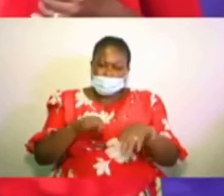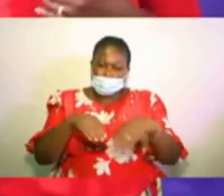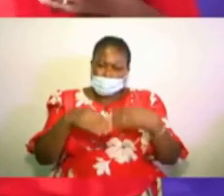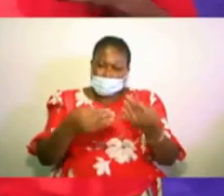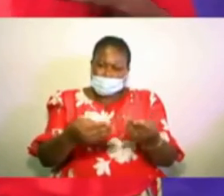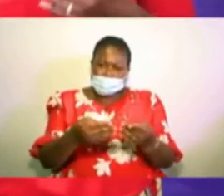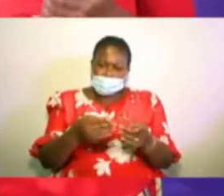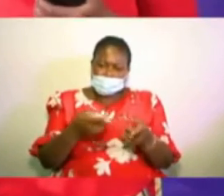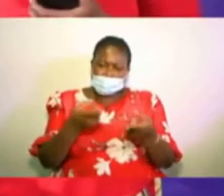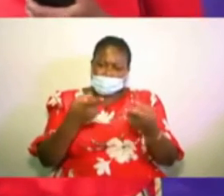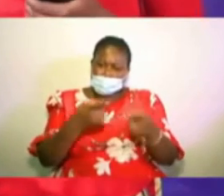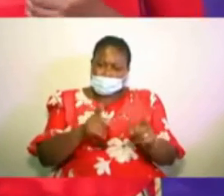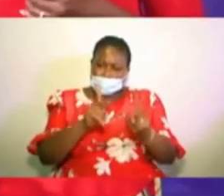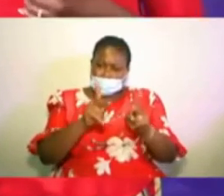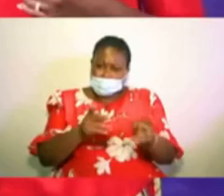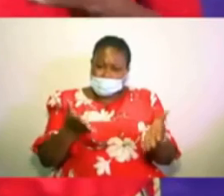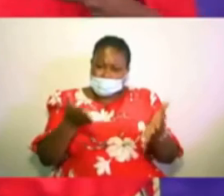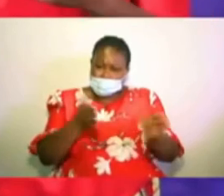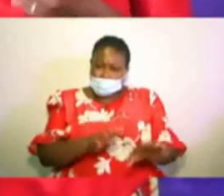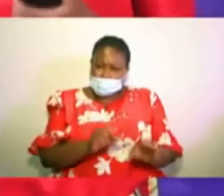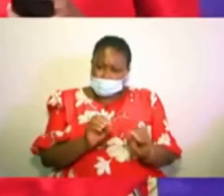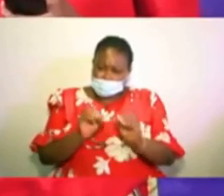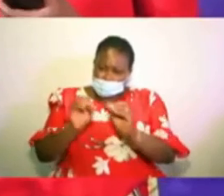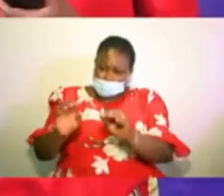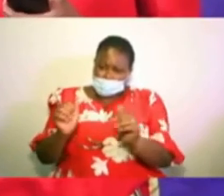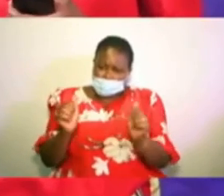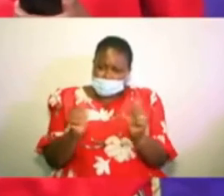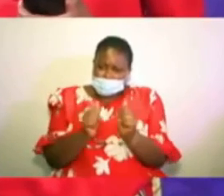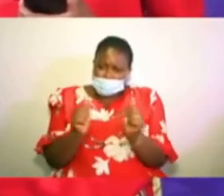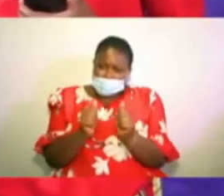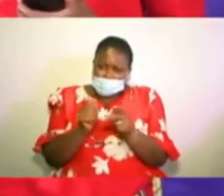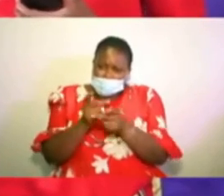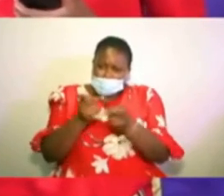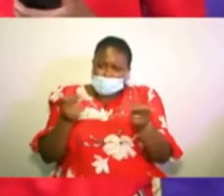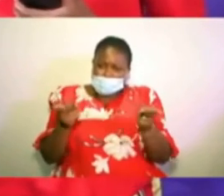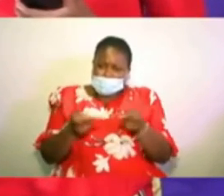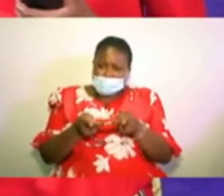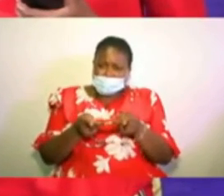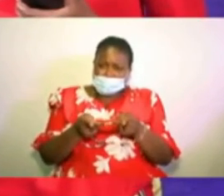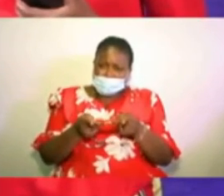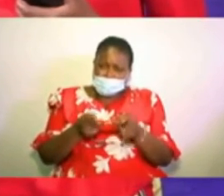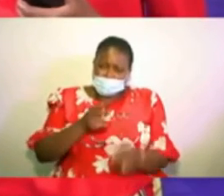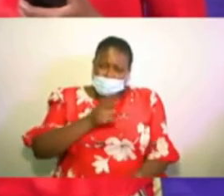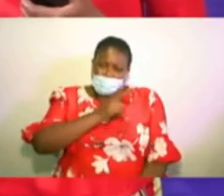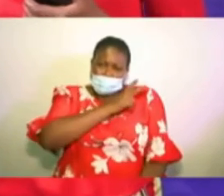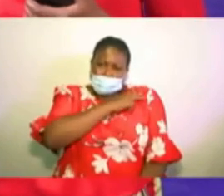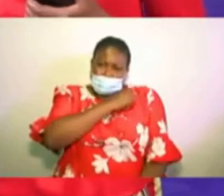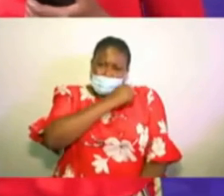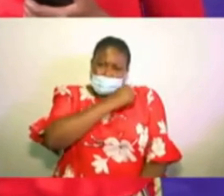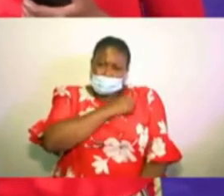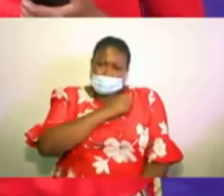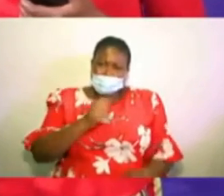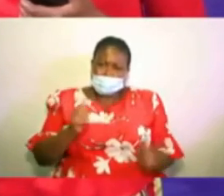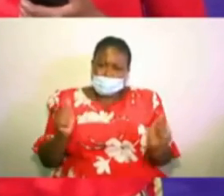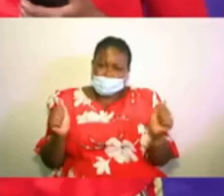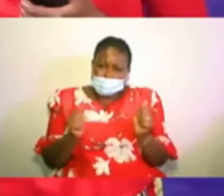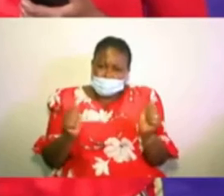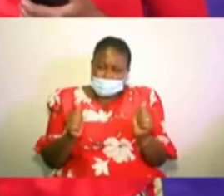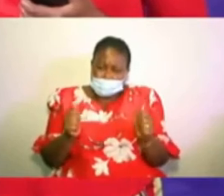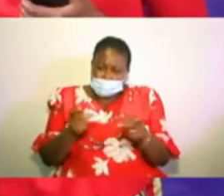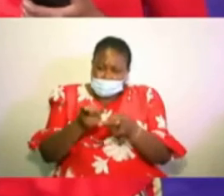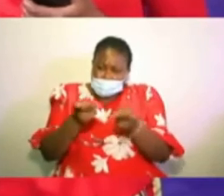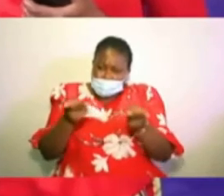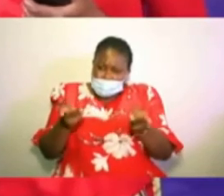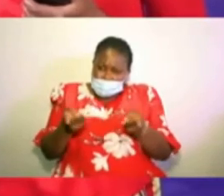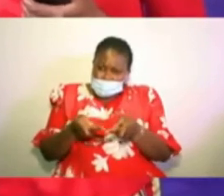Et qui a été donné par les gens qui travaillent au mortuaire. The hospital administration when you are